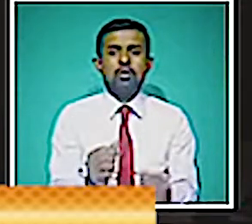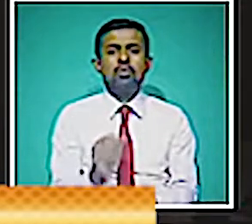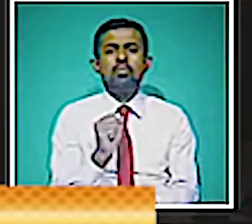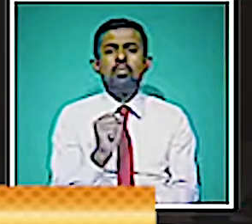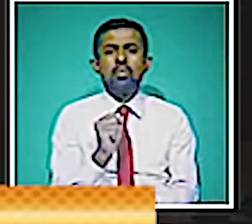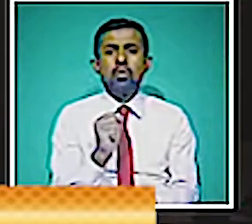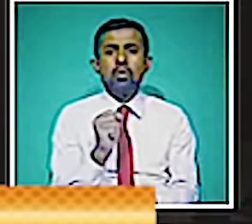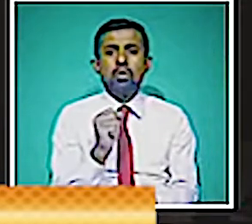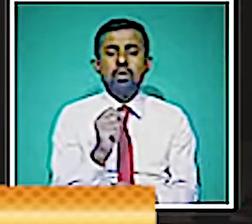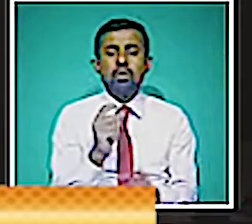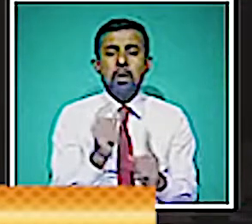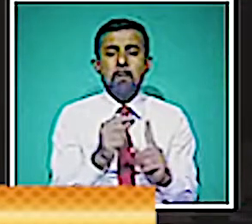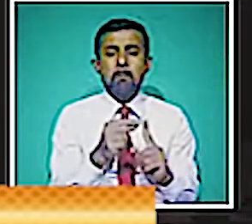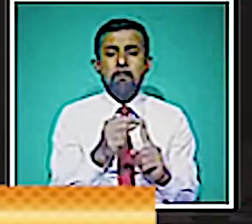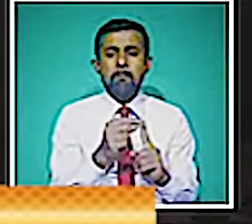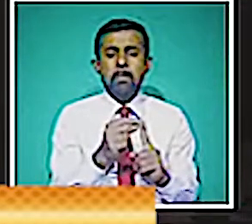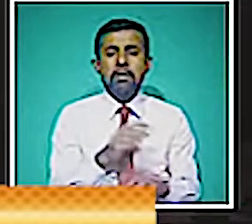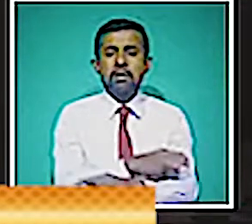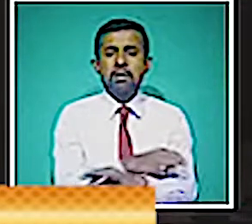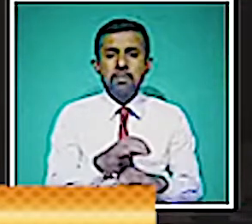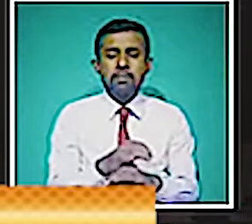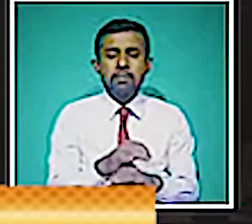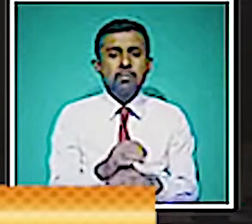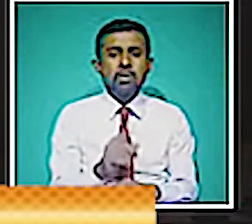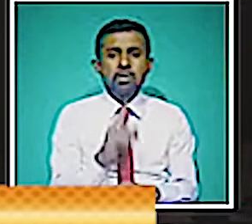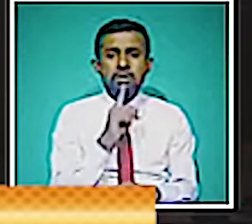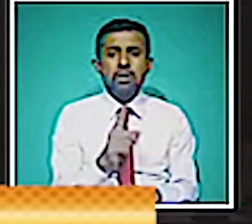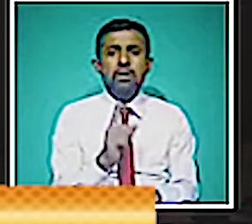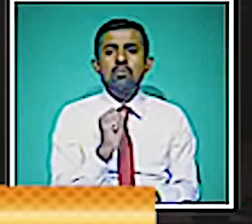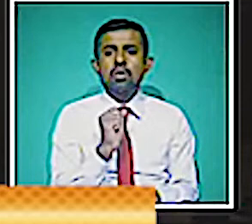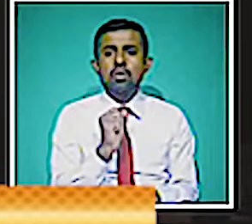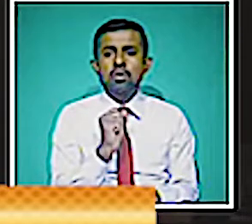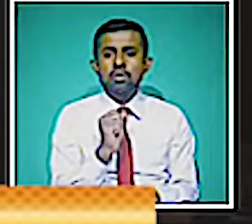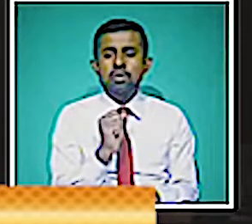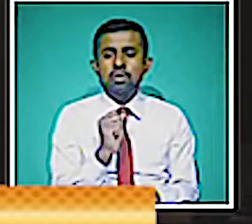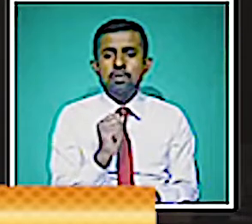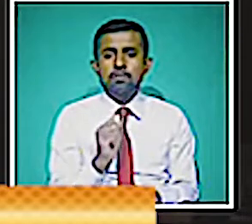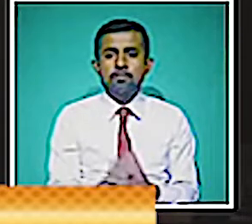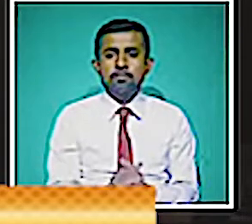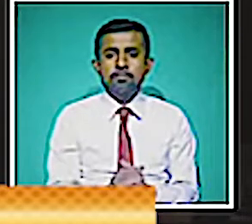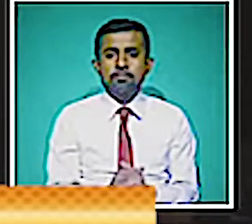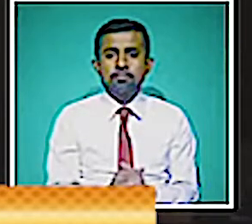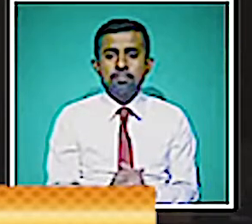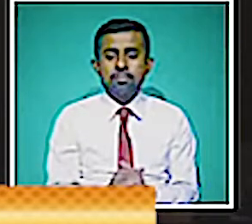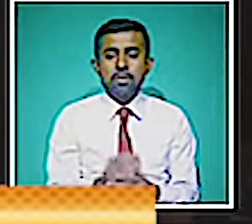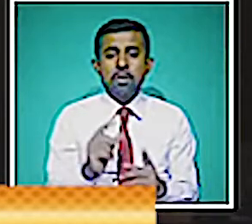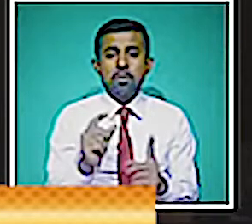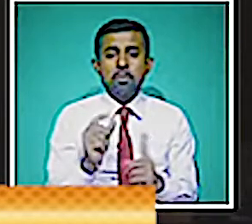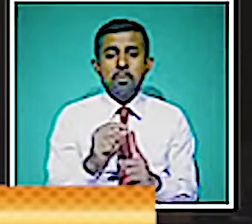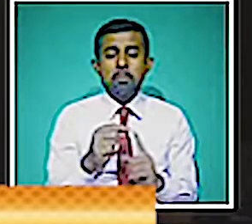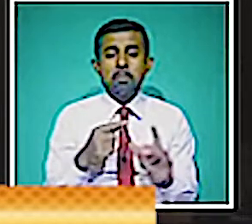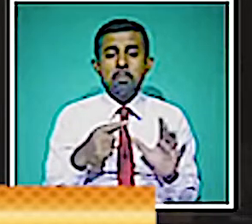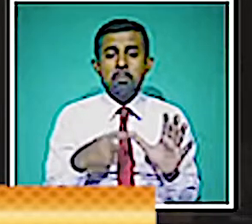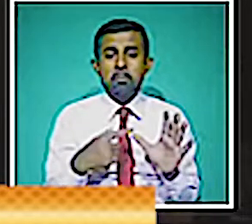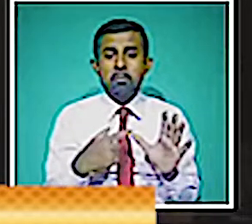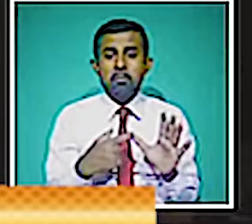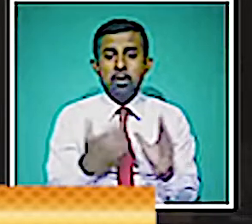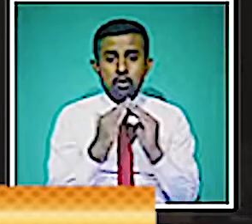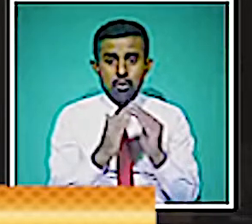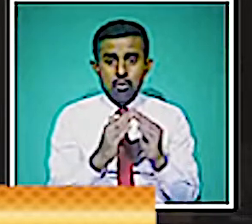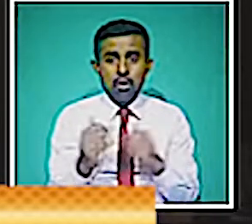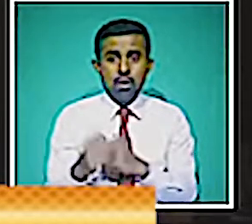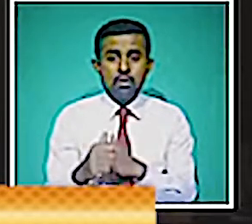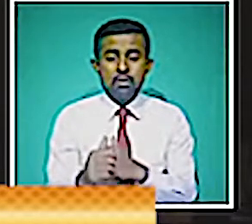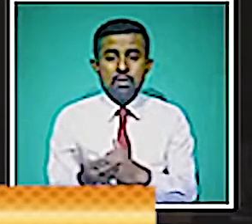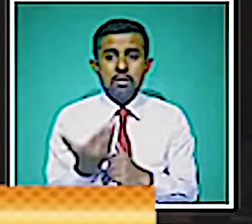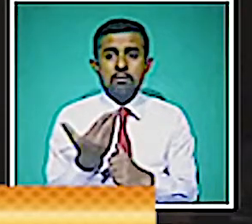இதனால் என்னத்தை நீங்கள் சாதிக்க போகிறீர்கள்? அந்த கொத்தணிக்குள்ளே வருகின்ற பாடசாலைகள் மாற்றங்களை நோக்கி நகருமா? அல்ல, அந்த பாடசாலைகளுக்கு இடையிலே கல்வியிலே